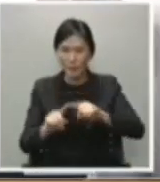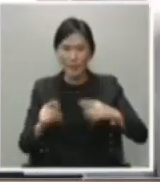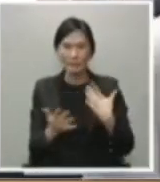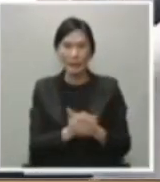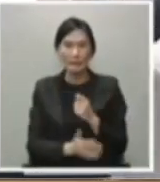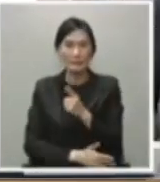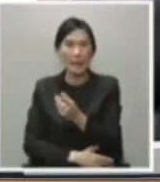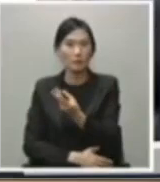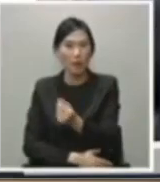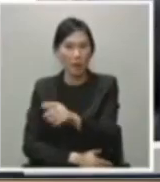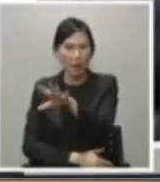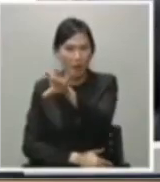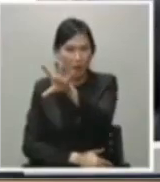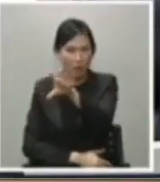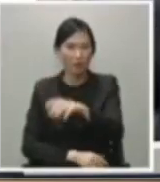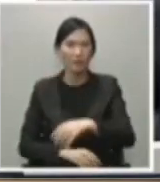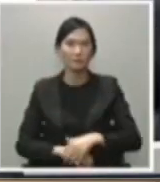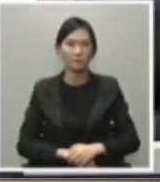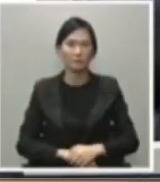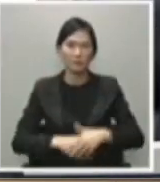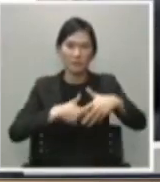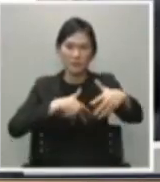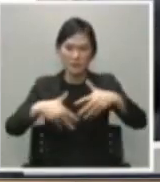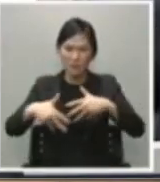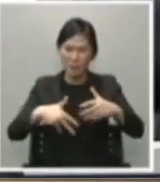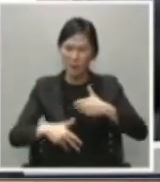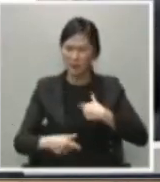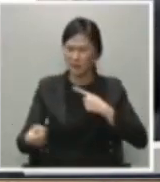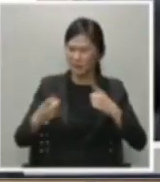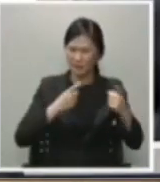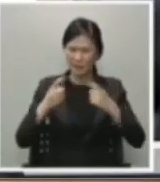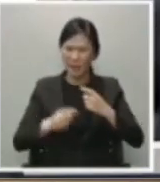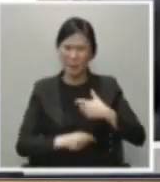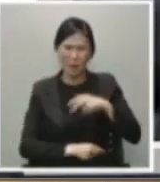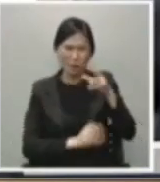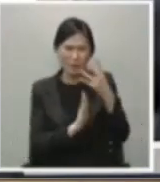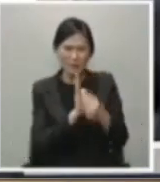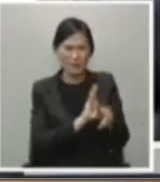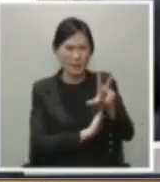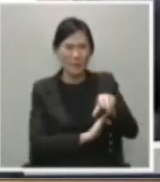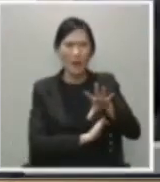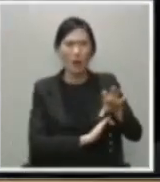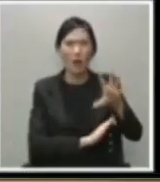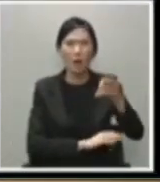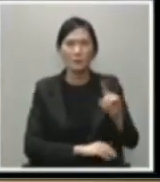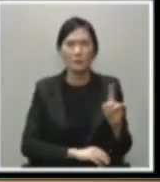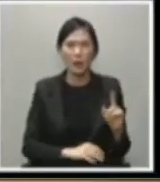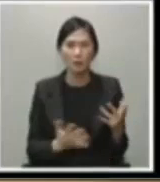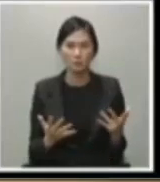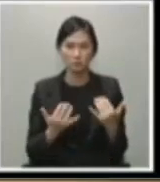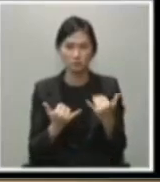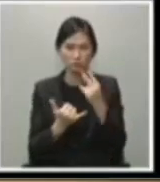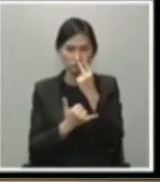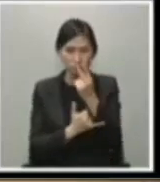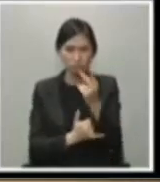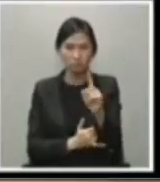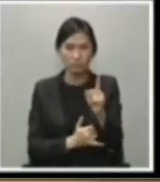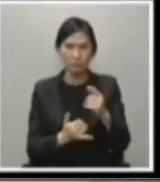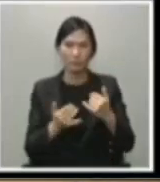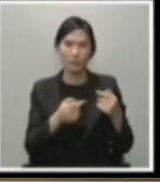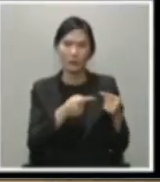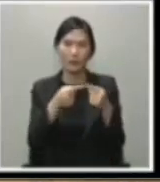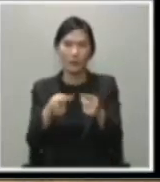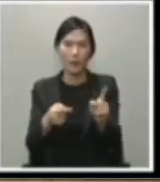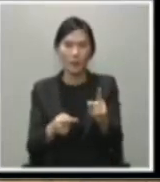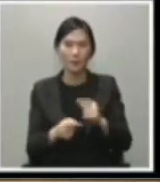ไหร่ครับ500ครับชาวบ้านก็ฝากมาทวงถามอีก 1,500 อยู่ที่ไหนนะครับเสร็จแล้วครับท่านประธานครับเราไปต่อที่มัน